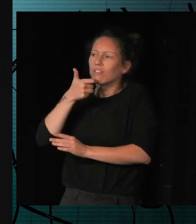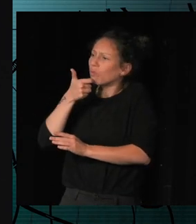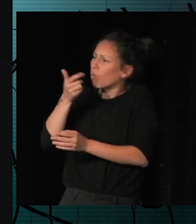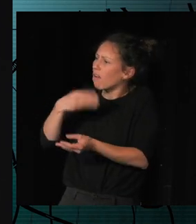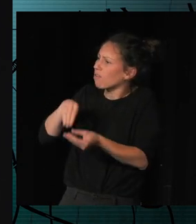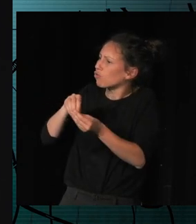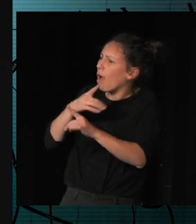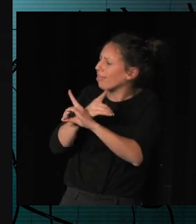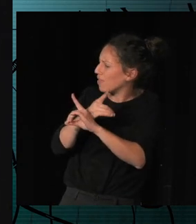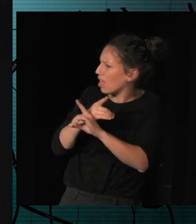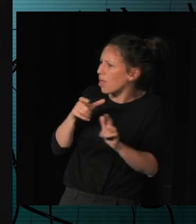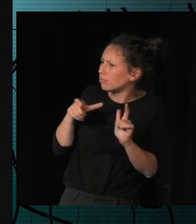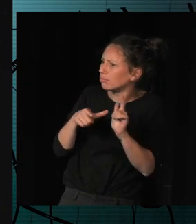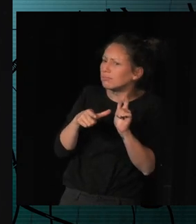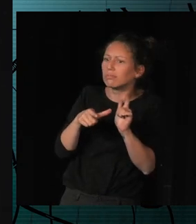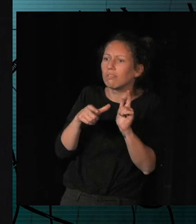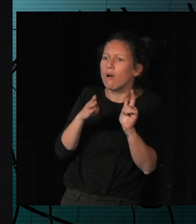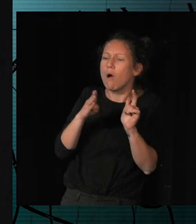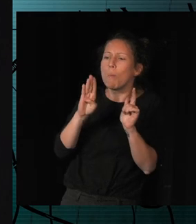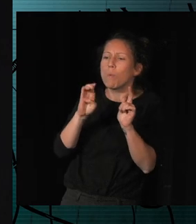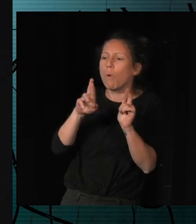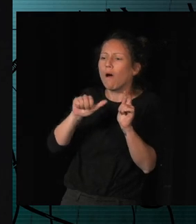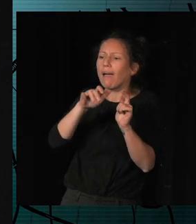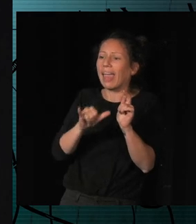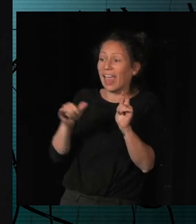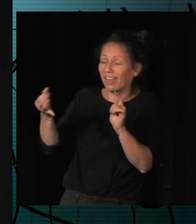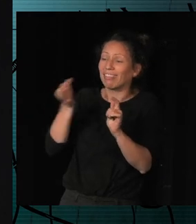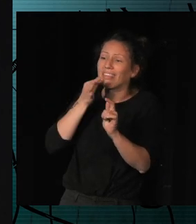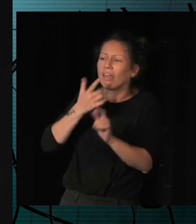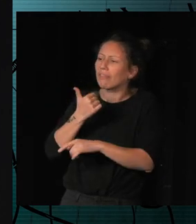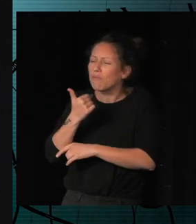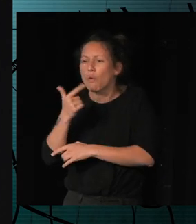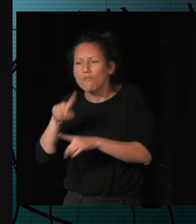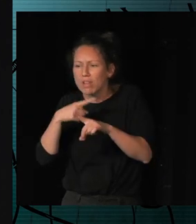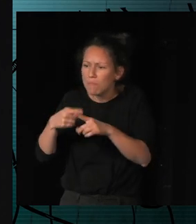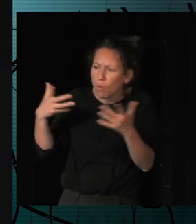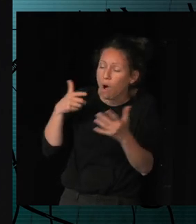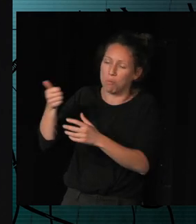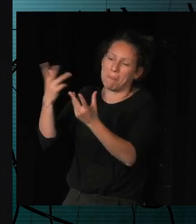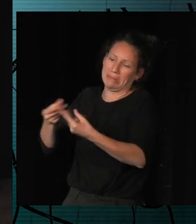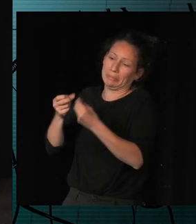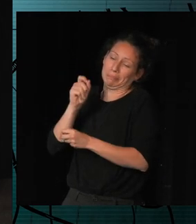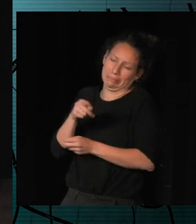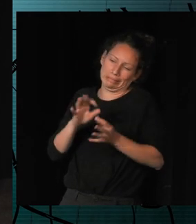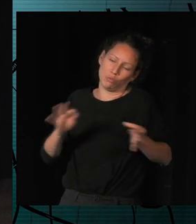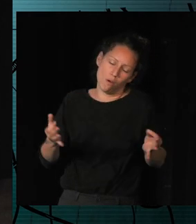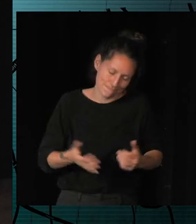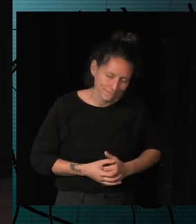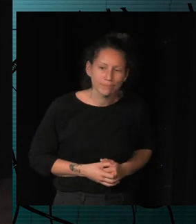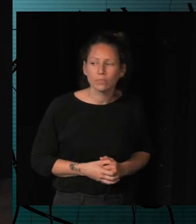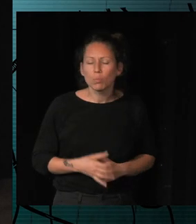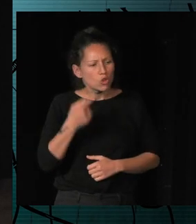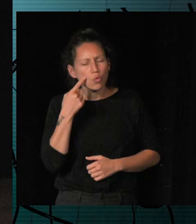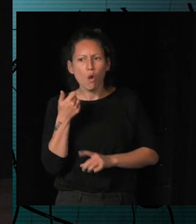dans le DVD s'il en parlait mais du Blu-ray il revient sur un peu les défauts du film il en parle directement de de cette histoire quoi ouais je crois qu'il est plutôt content quand même de son